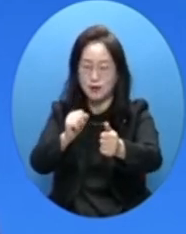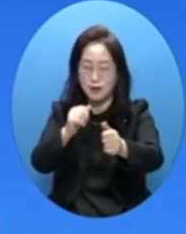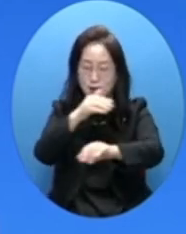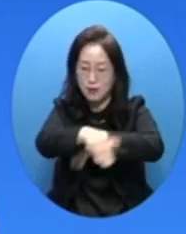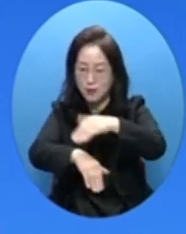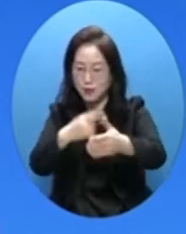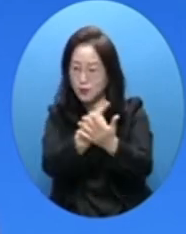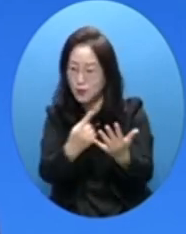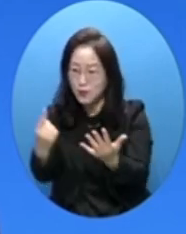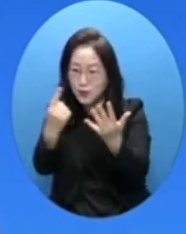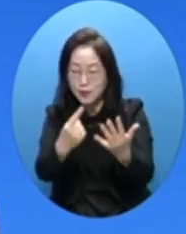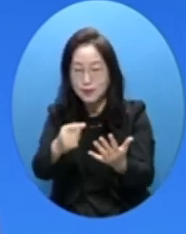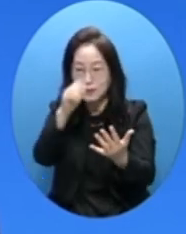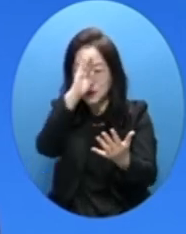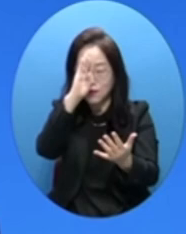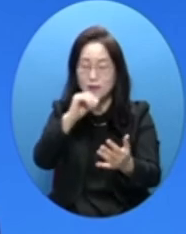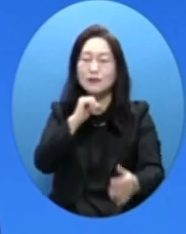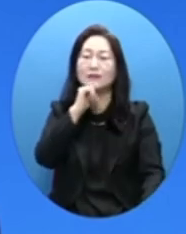병들고 가난하고